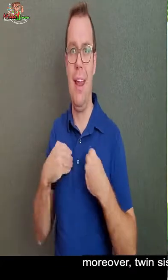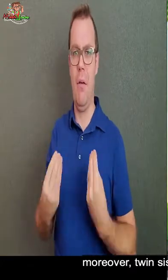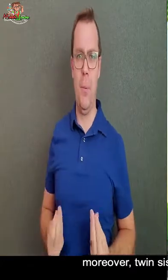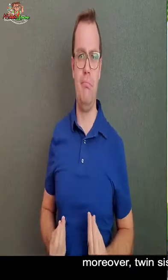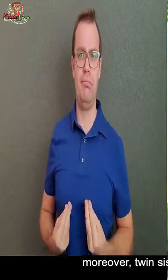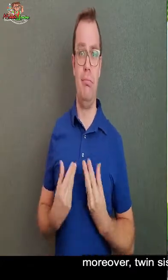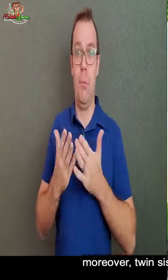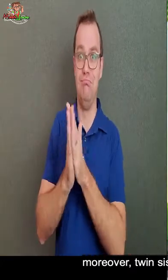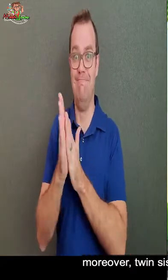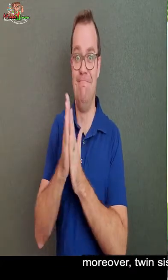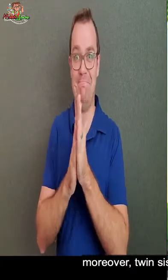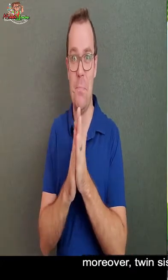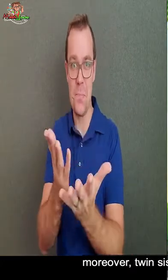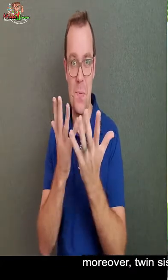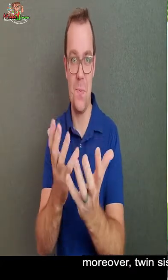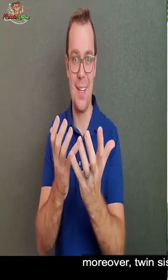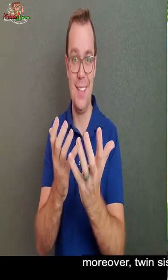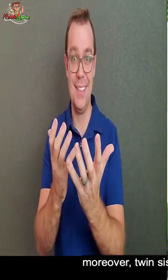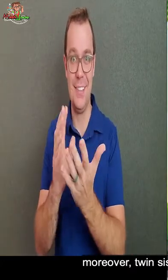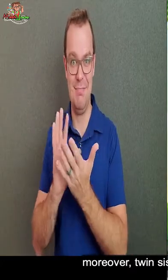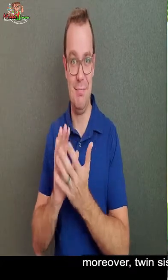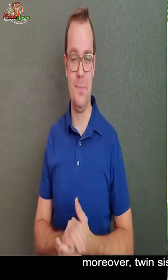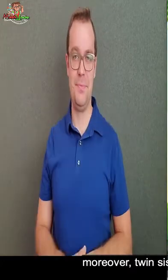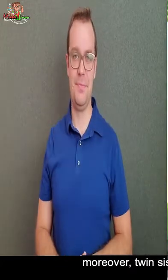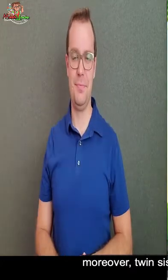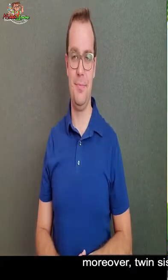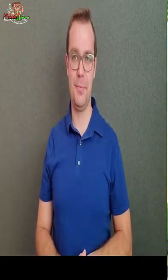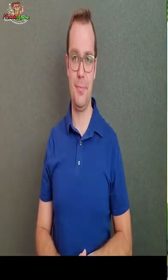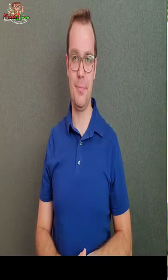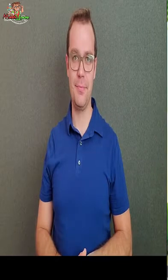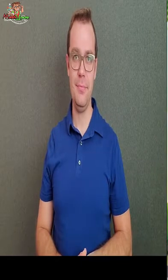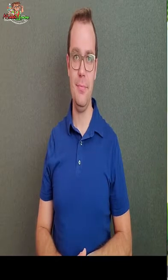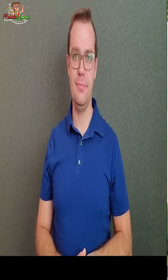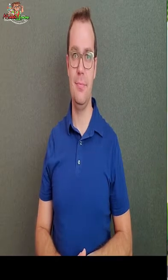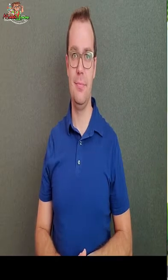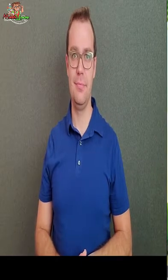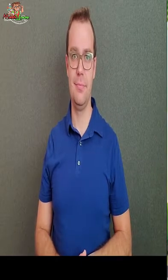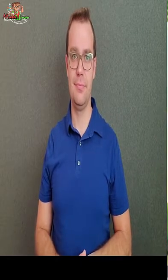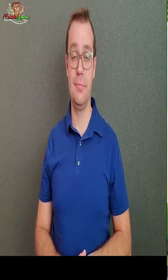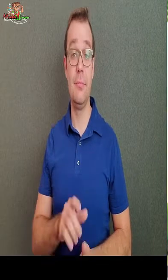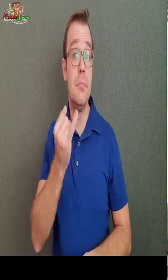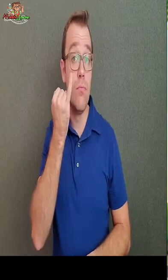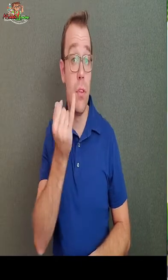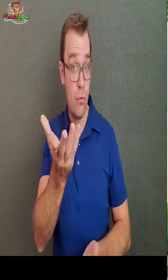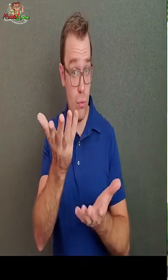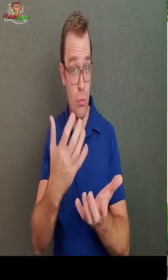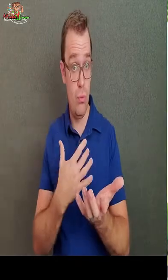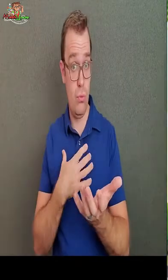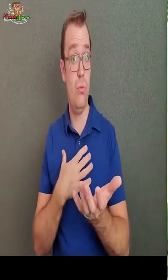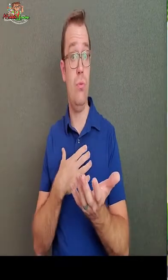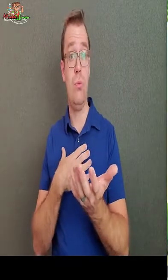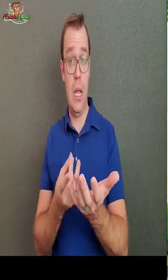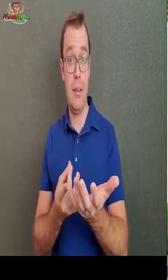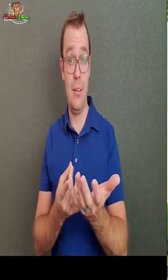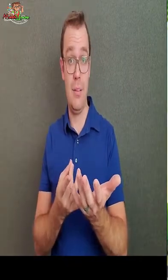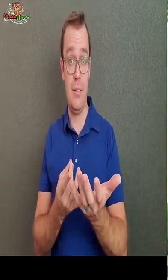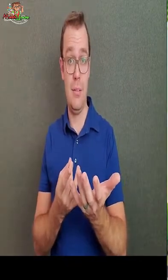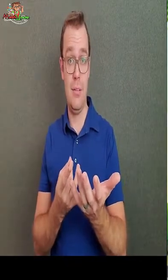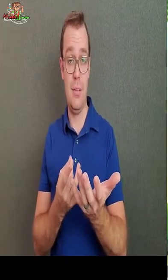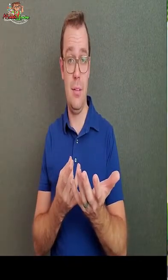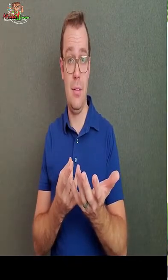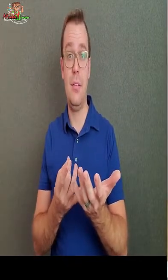वो एंथुजियाज्म बढ़ा रही हैं। और ये सब अगर आप लोगों को अच्छा लगे तो प्लीज यू दिस